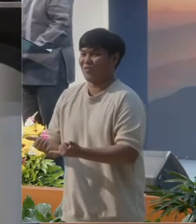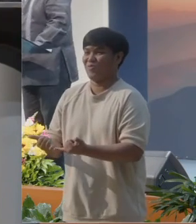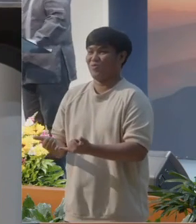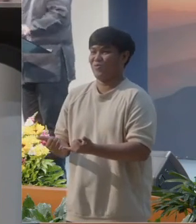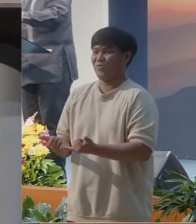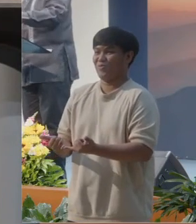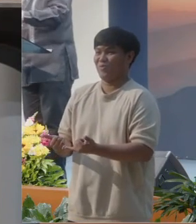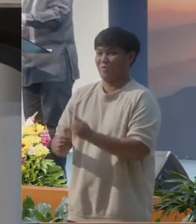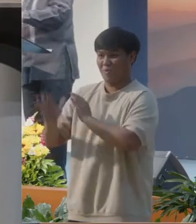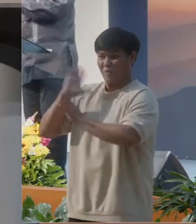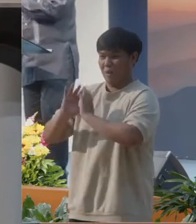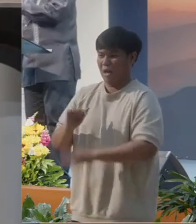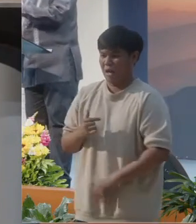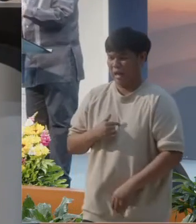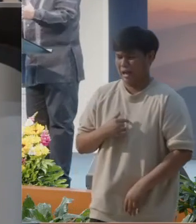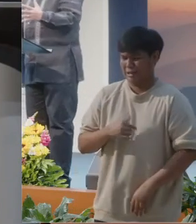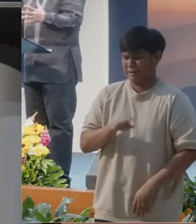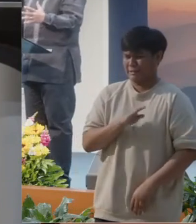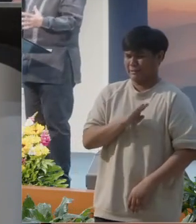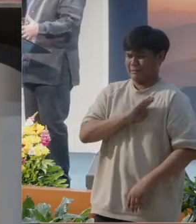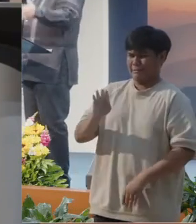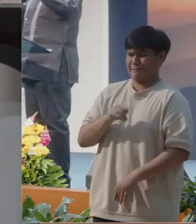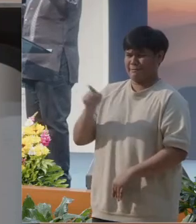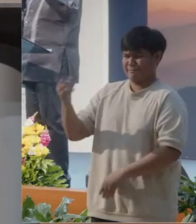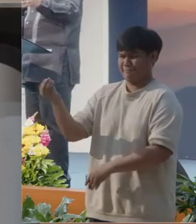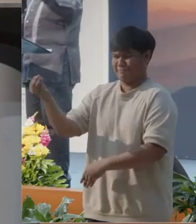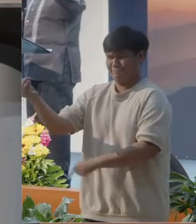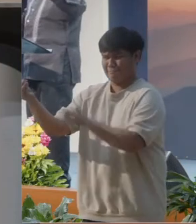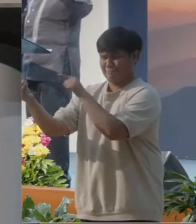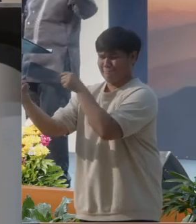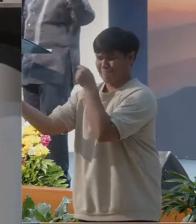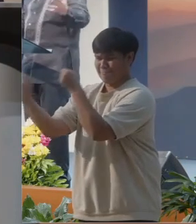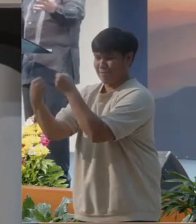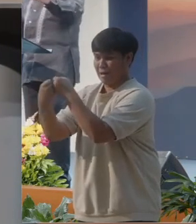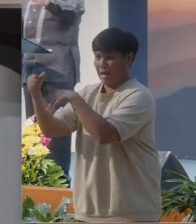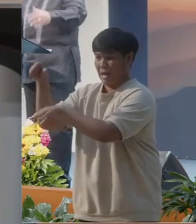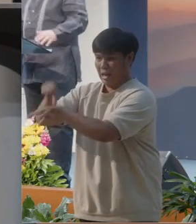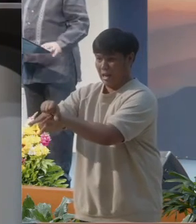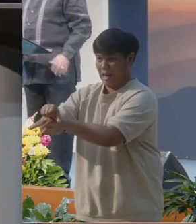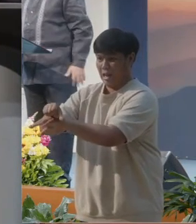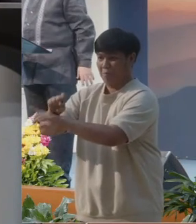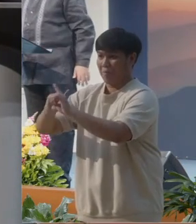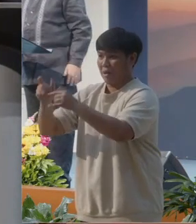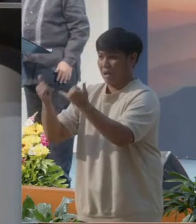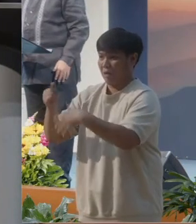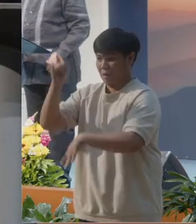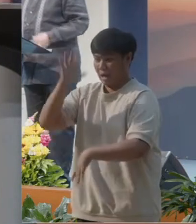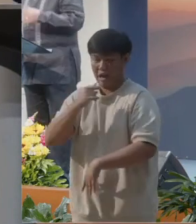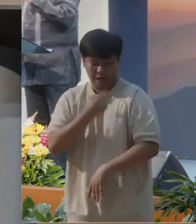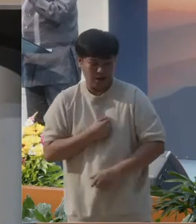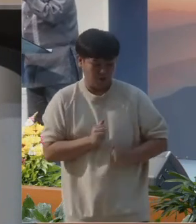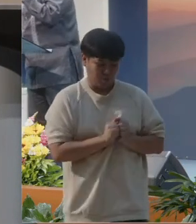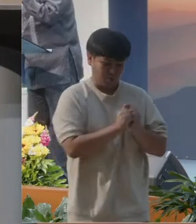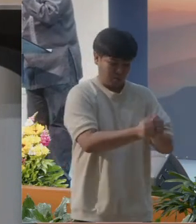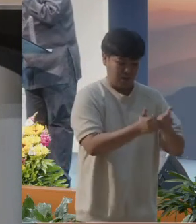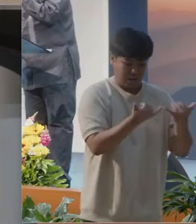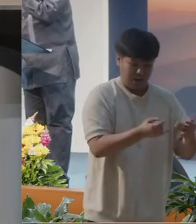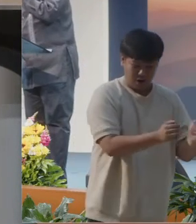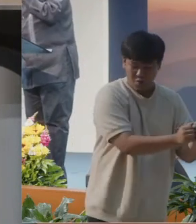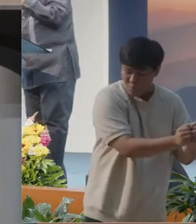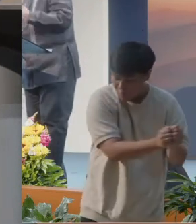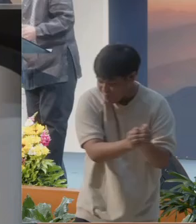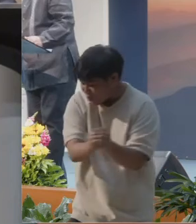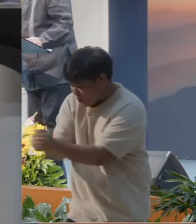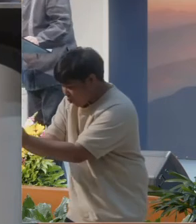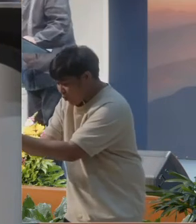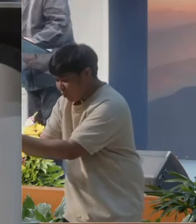the Lord is with them. Hindi man nila dala ang arko, the Lord is the one giving the instruction. So kasama nila ang